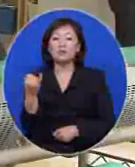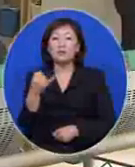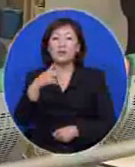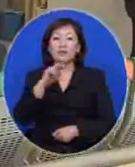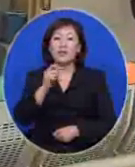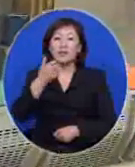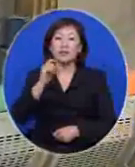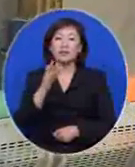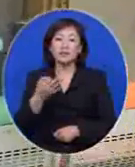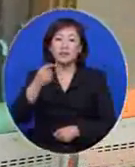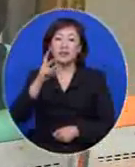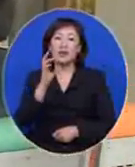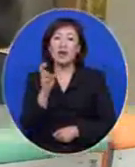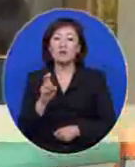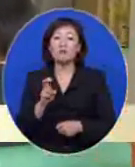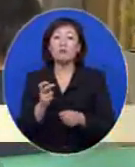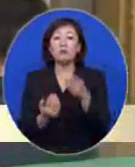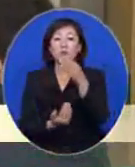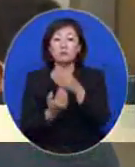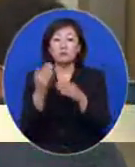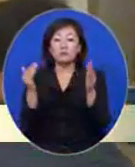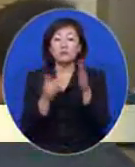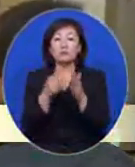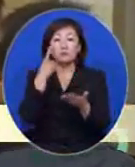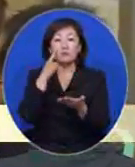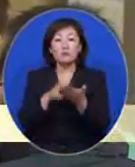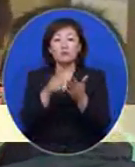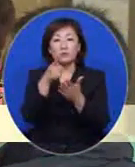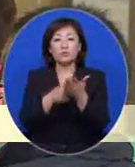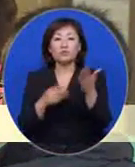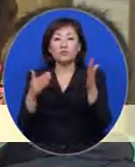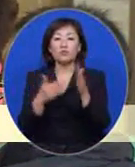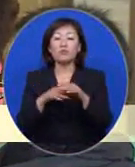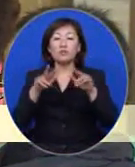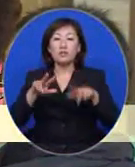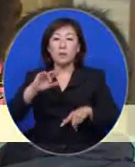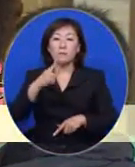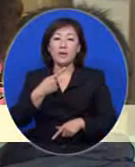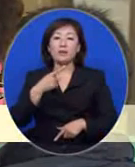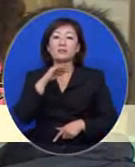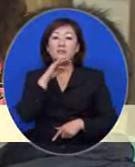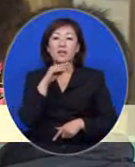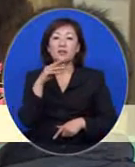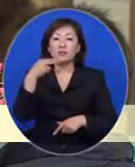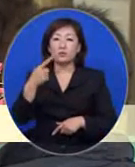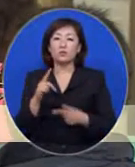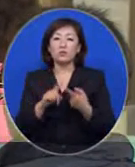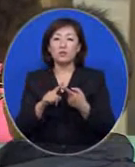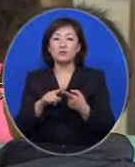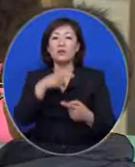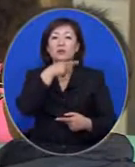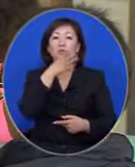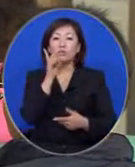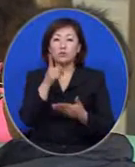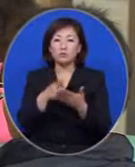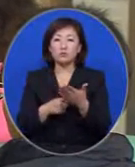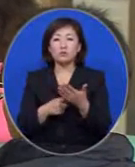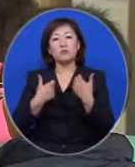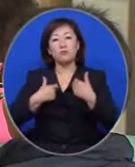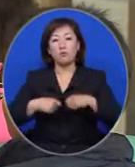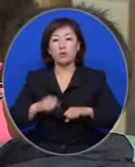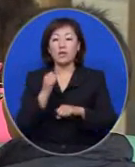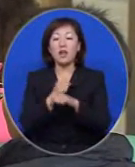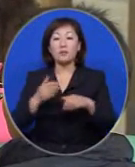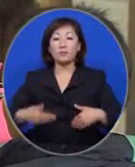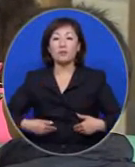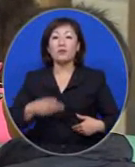성공해 화제가 되기도 했는데요. 이제는 100세 수술 시대가 온 만큼 노인 수술 더 이상 망설일 필요가 없게